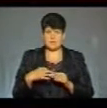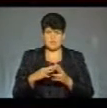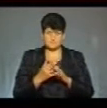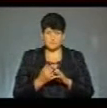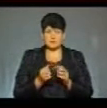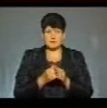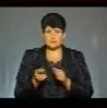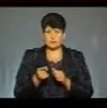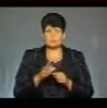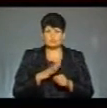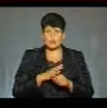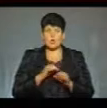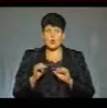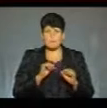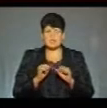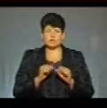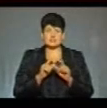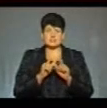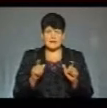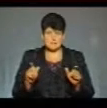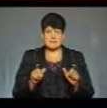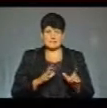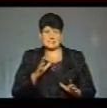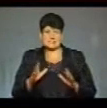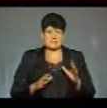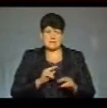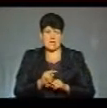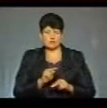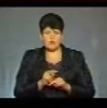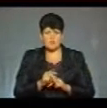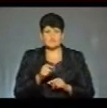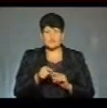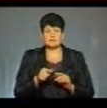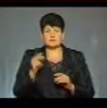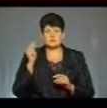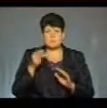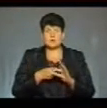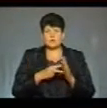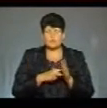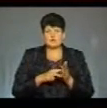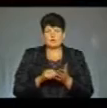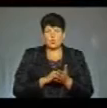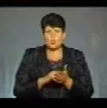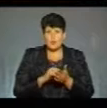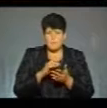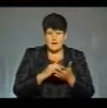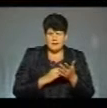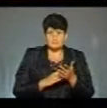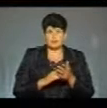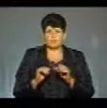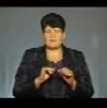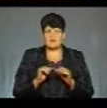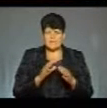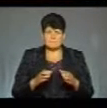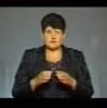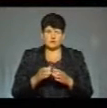відбулися командно-штабні тренування військовозобов'язаних. На них вони відпрацьовували планування бойових документів під час управління підрозділами,